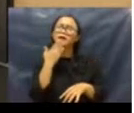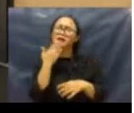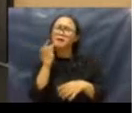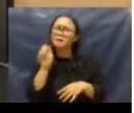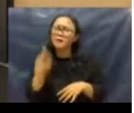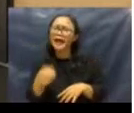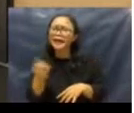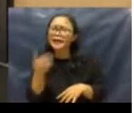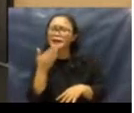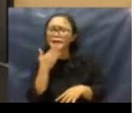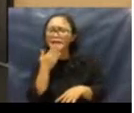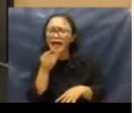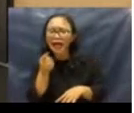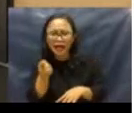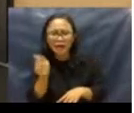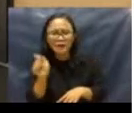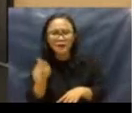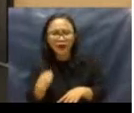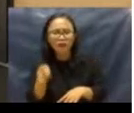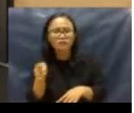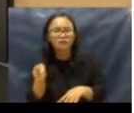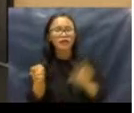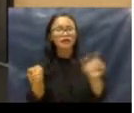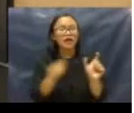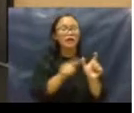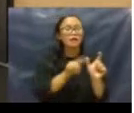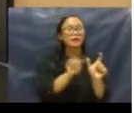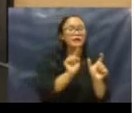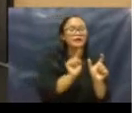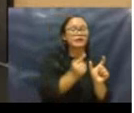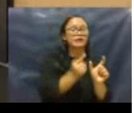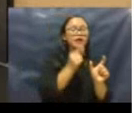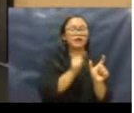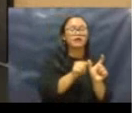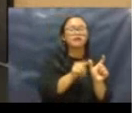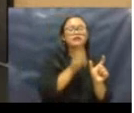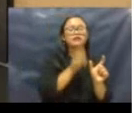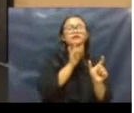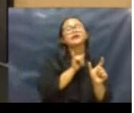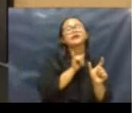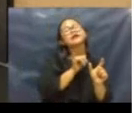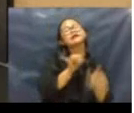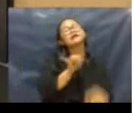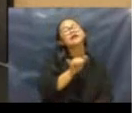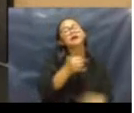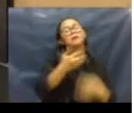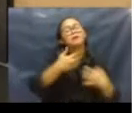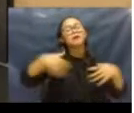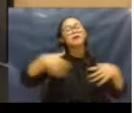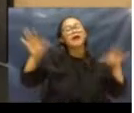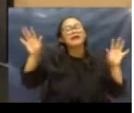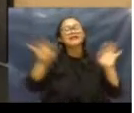Kata yang pertama itu adalah sinonimnya bebas.